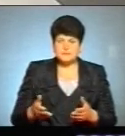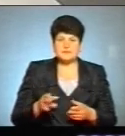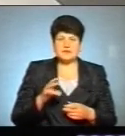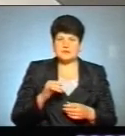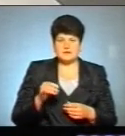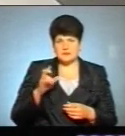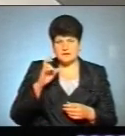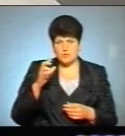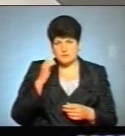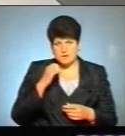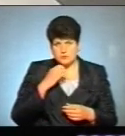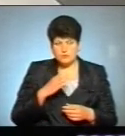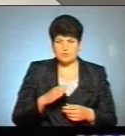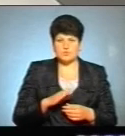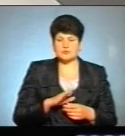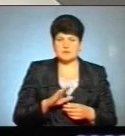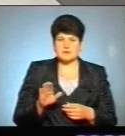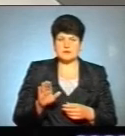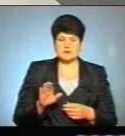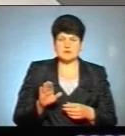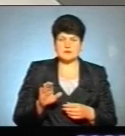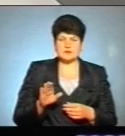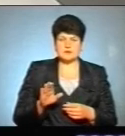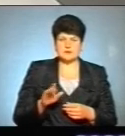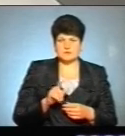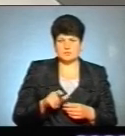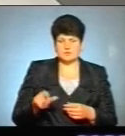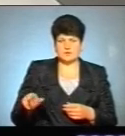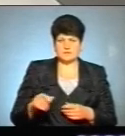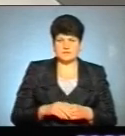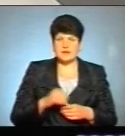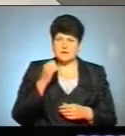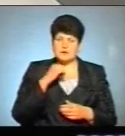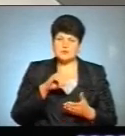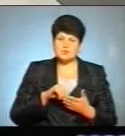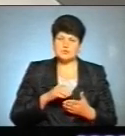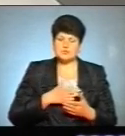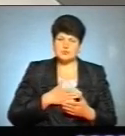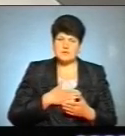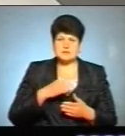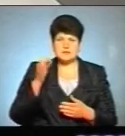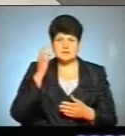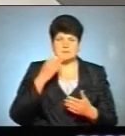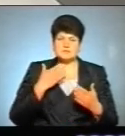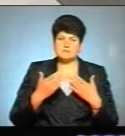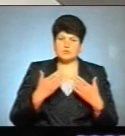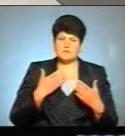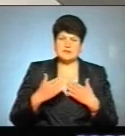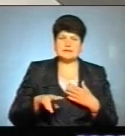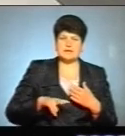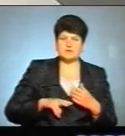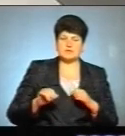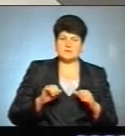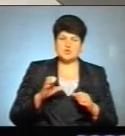Богу дякувати, ні з підопічних цього закладу. А я вам дякую за участь у нашому ефірі. Нагадаю, що ми спілкувалися з директором